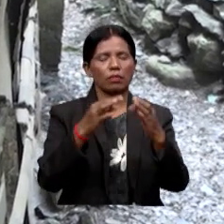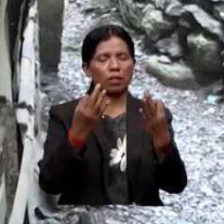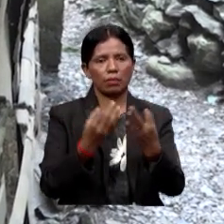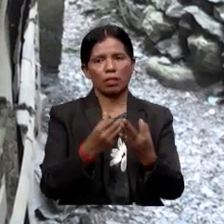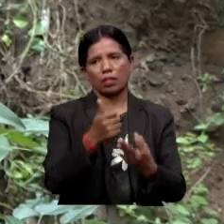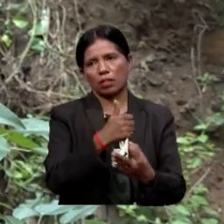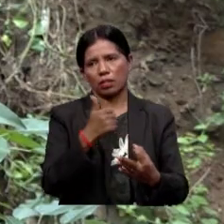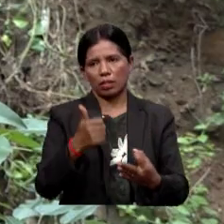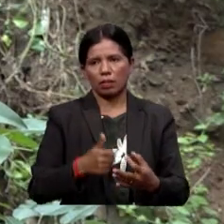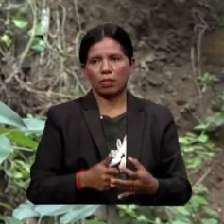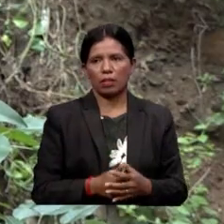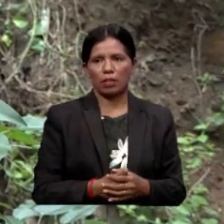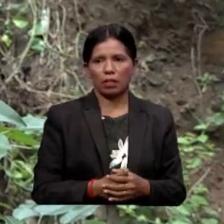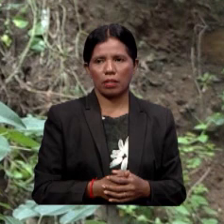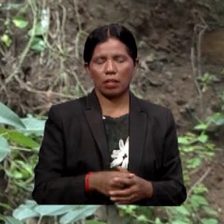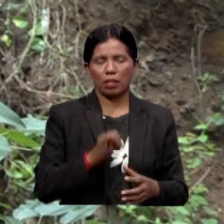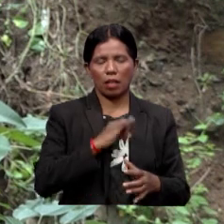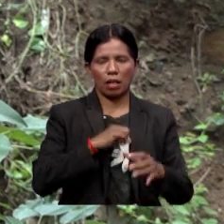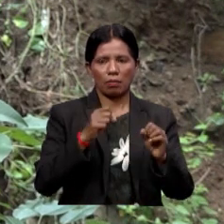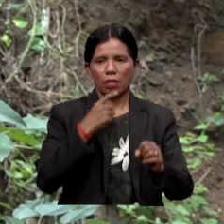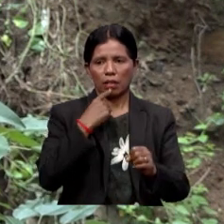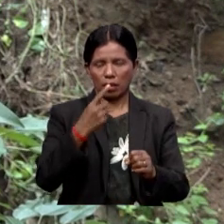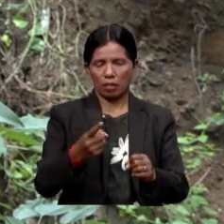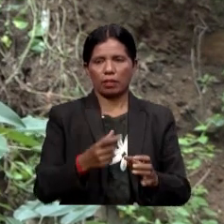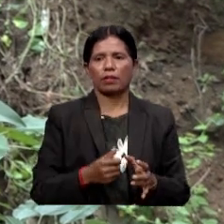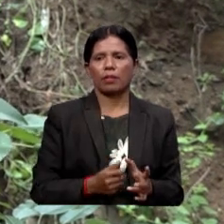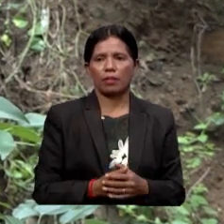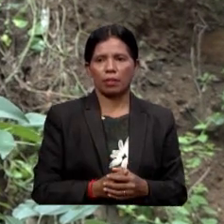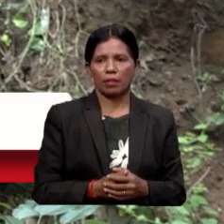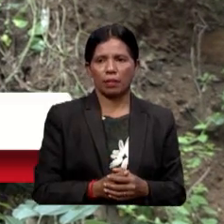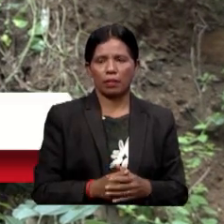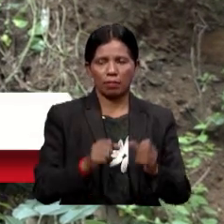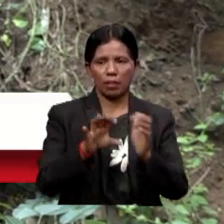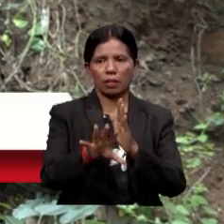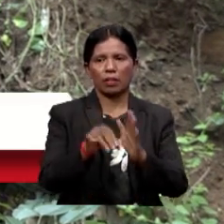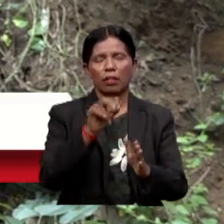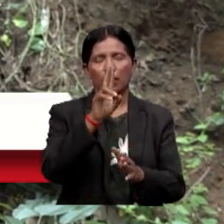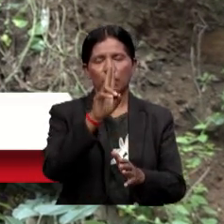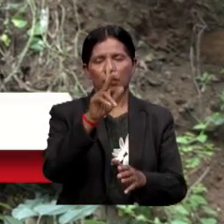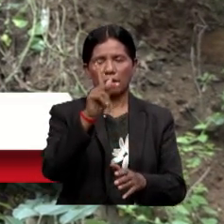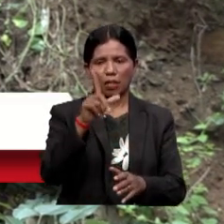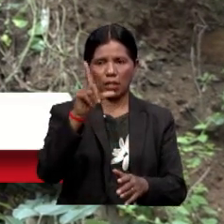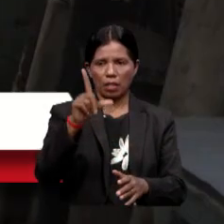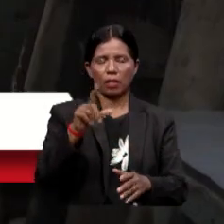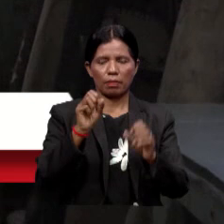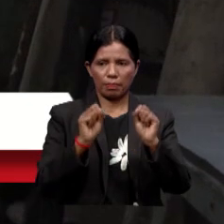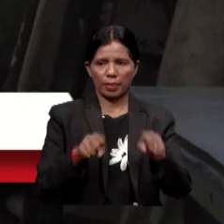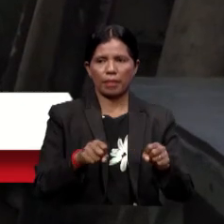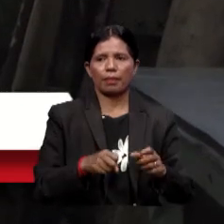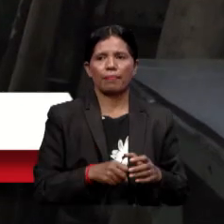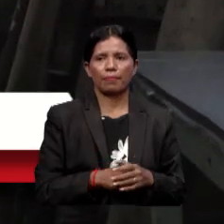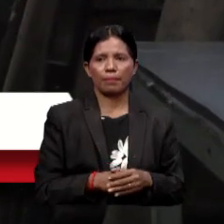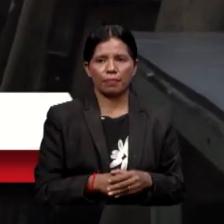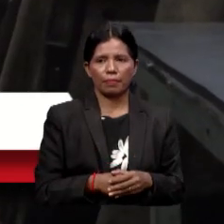seluk. Nia, hau bele hatete dehan, nia mozu bele hetang UKL, bele.